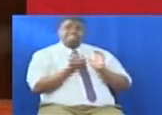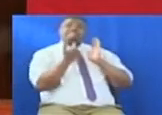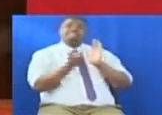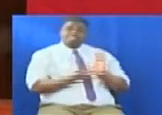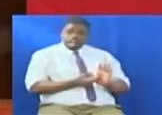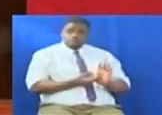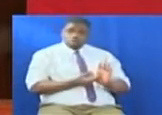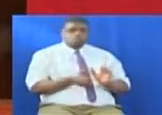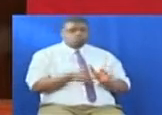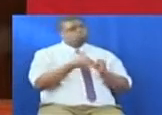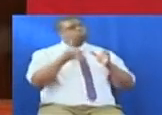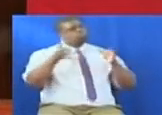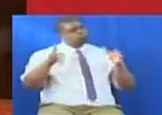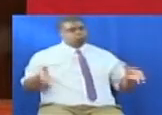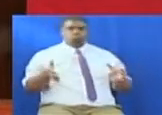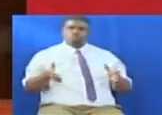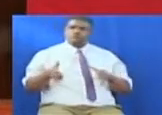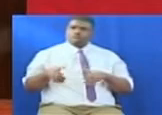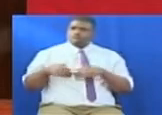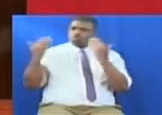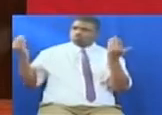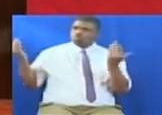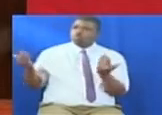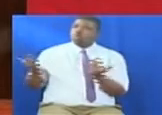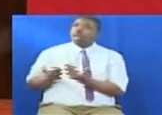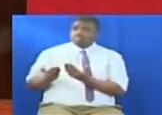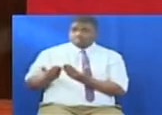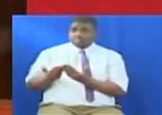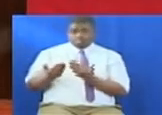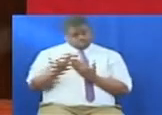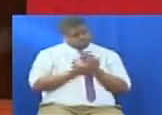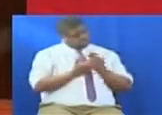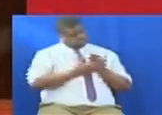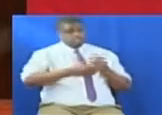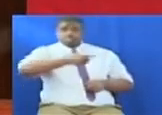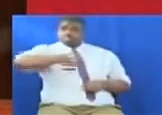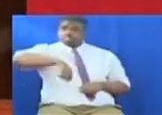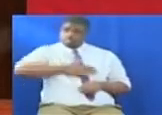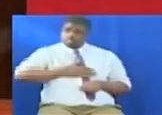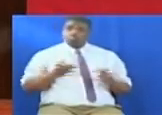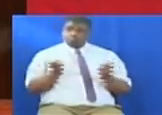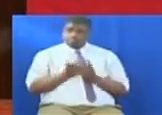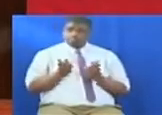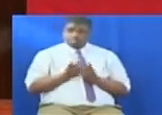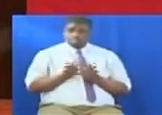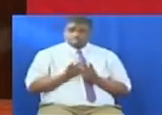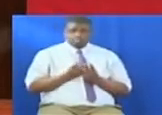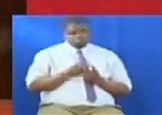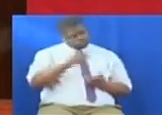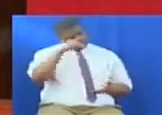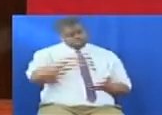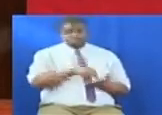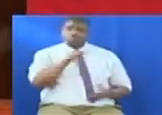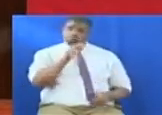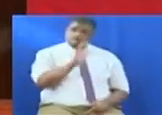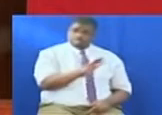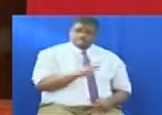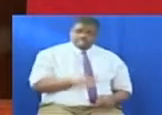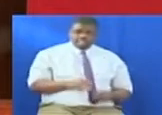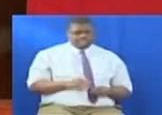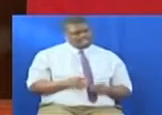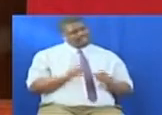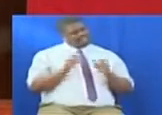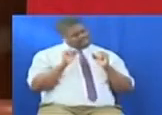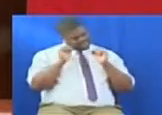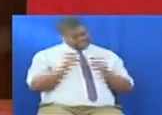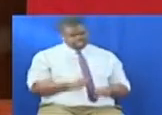pia amekuwa mfano mkubwa sana pia duniani kwa kuwa na misimamo. Kwa kweli anastahili sifa,